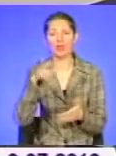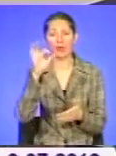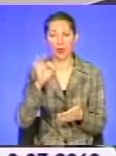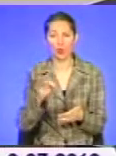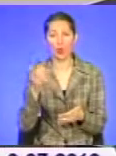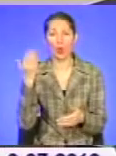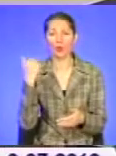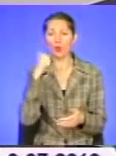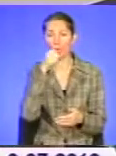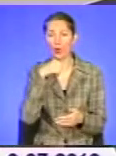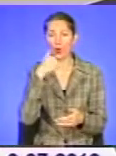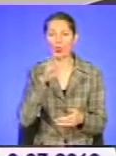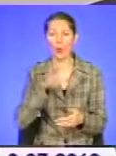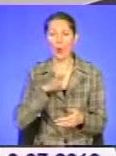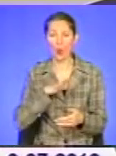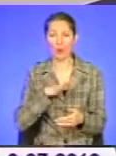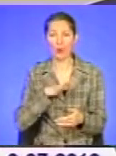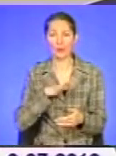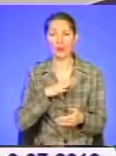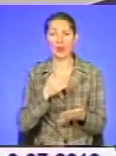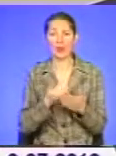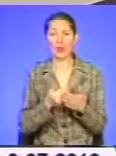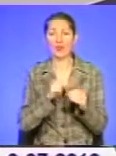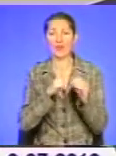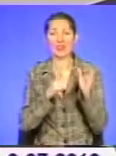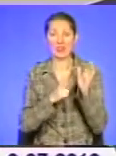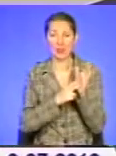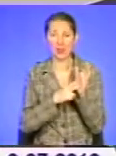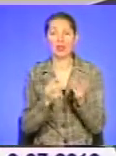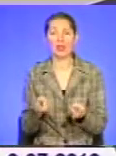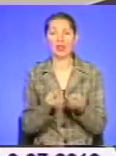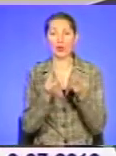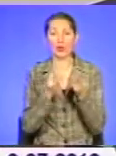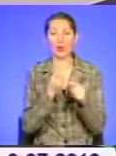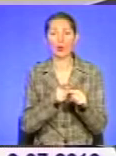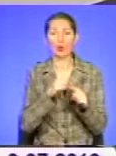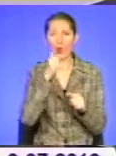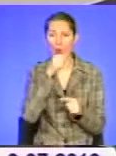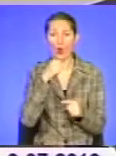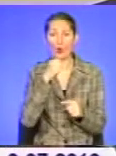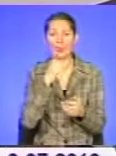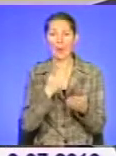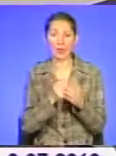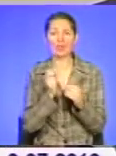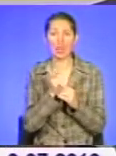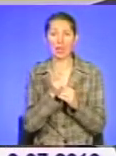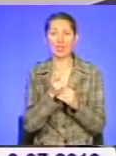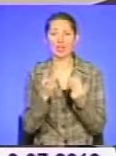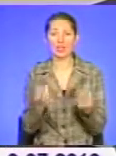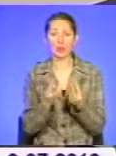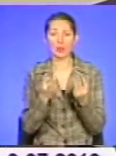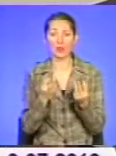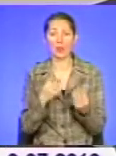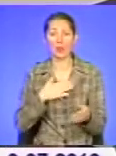У минулому році було біля 18 займань, у цьому році біля 13. Це